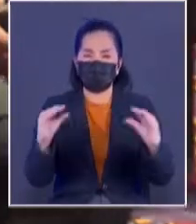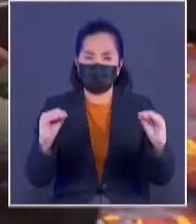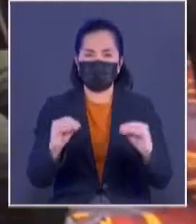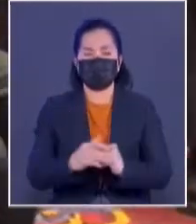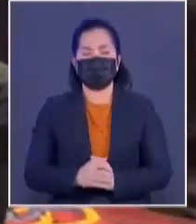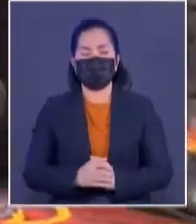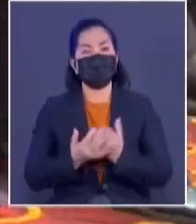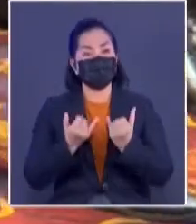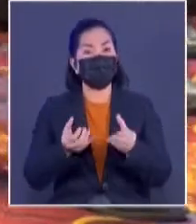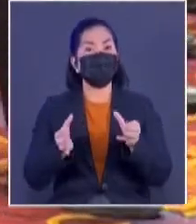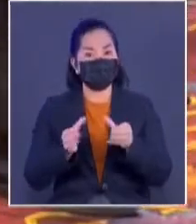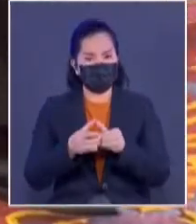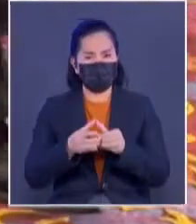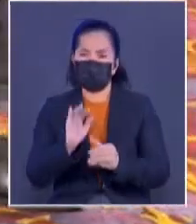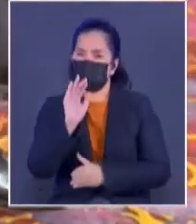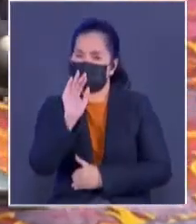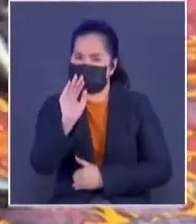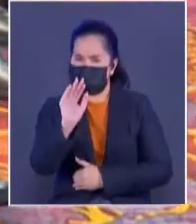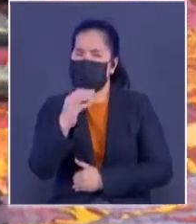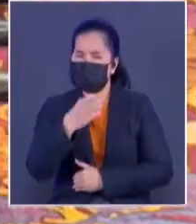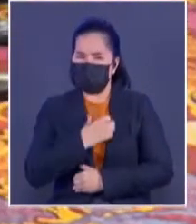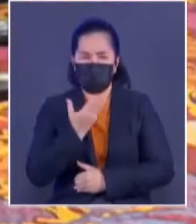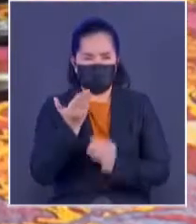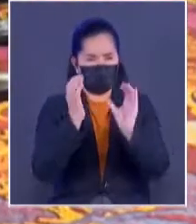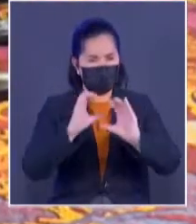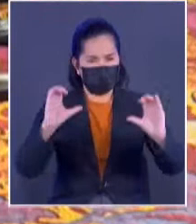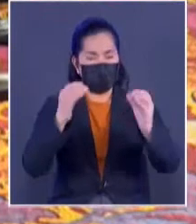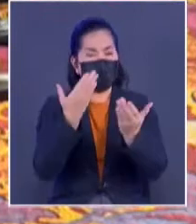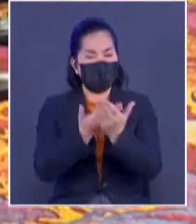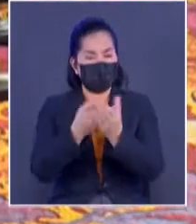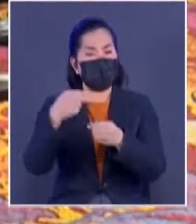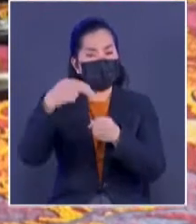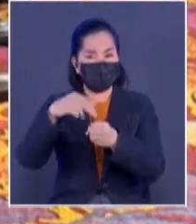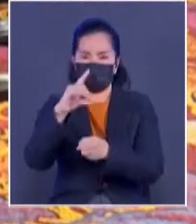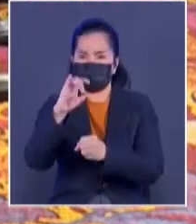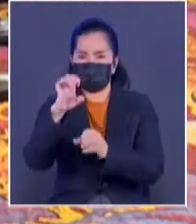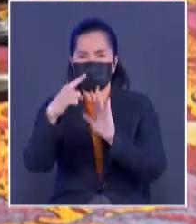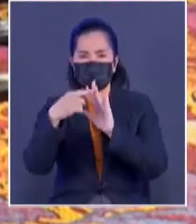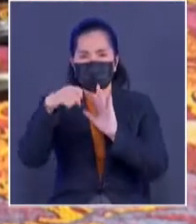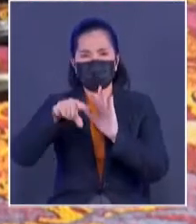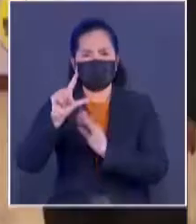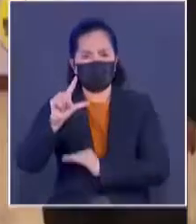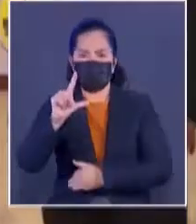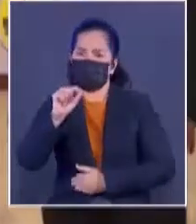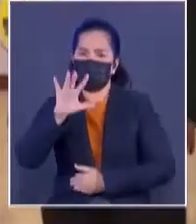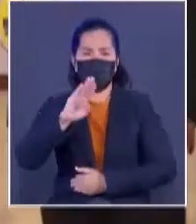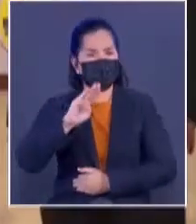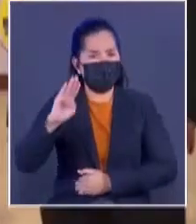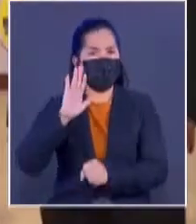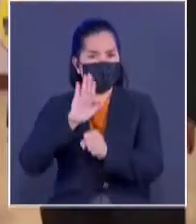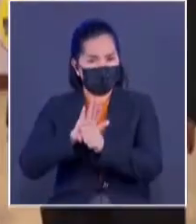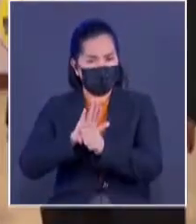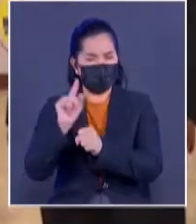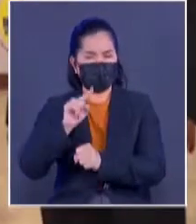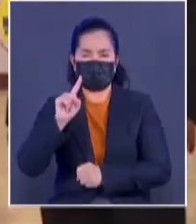ครั้งนี้ทางสหพันธ์ย้ำข้อเรียกร้องอยากจะให้รัฐบาลเนี่ยตรึงราคาดีเซลไว้ที่ลิตรละ25บาทเท่านั้นครับโดยจะตรึง